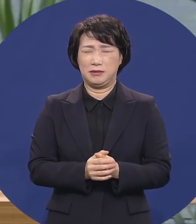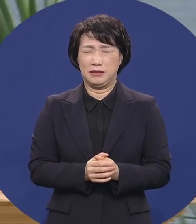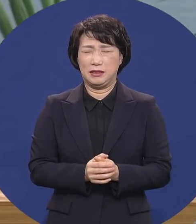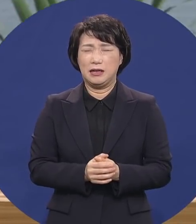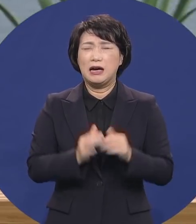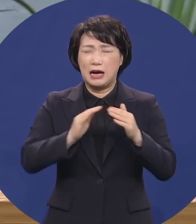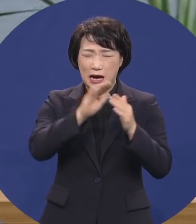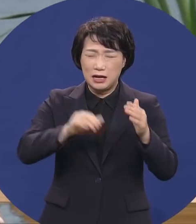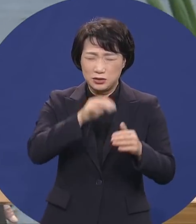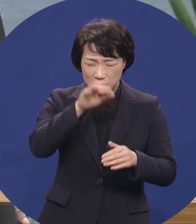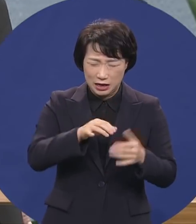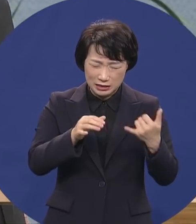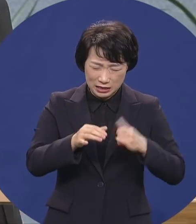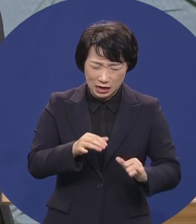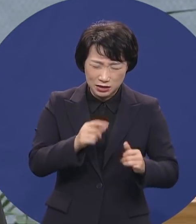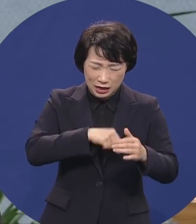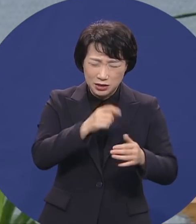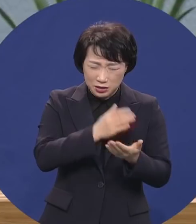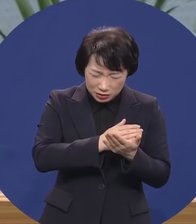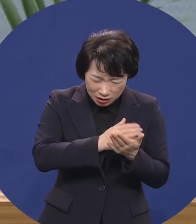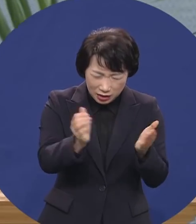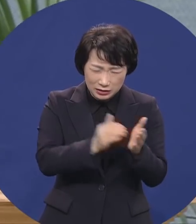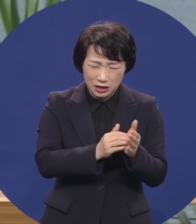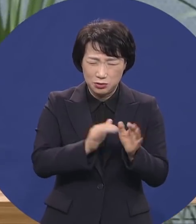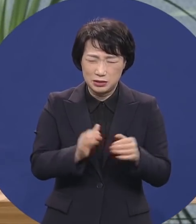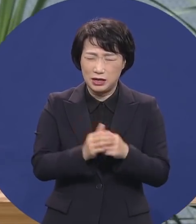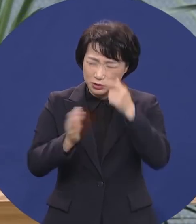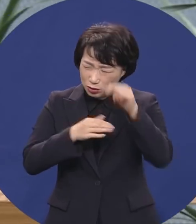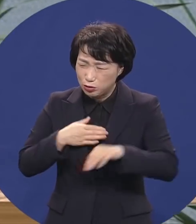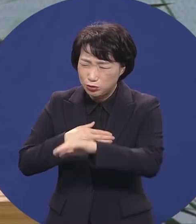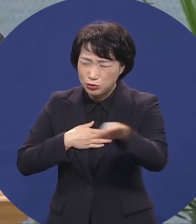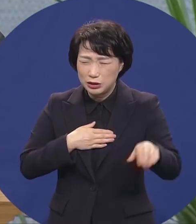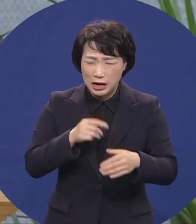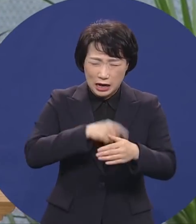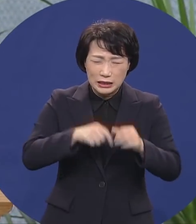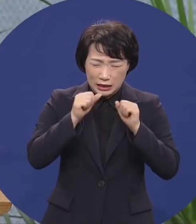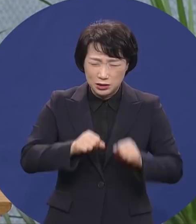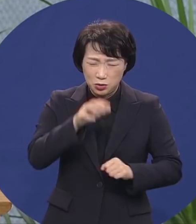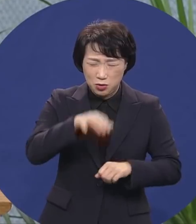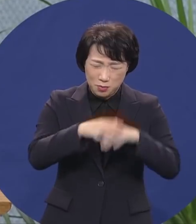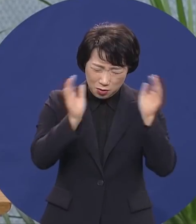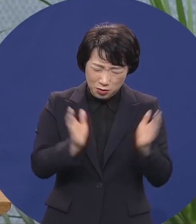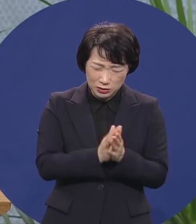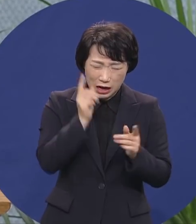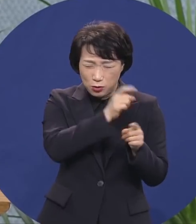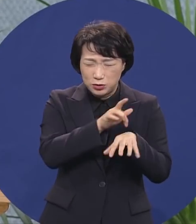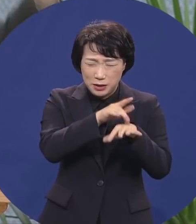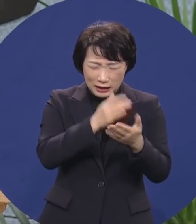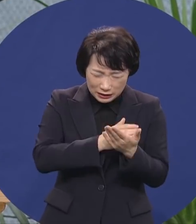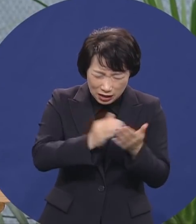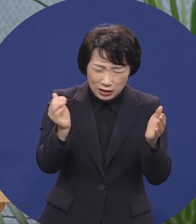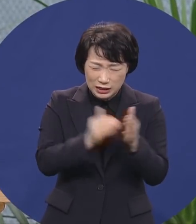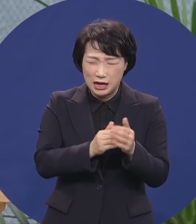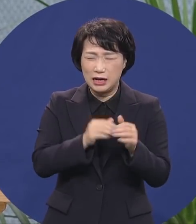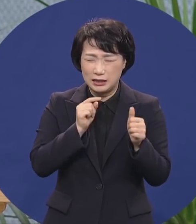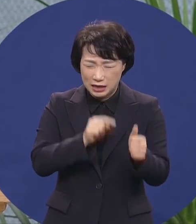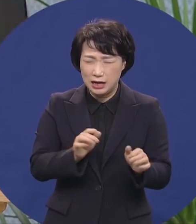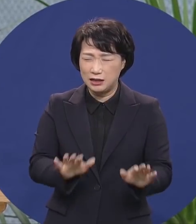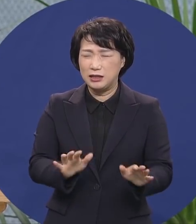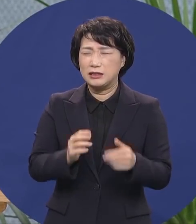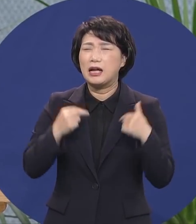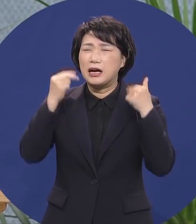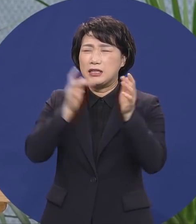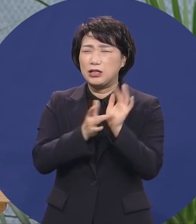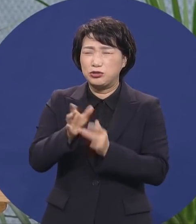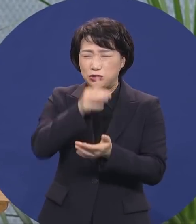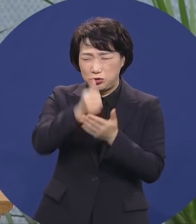떠나가. 집에서 어린애에게서 떠나가라. 우리 성도들이 있는 곳에는 다 떠나가라. 나사렛 예수님을 하는